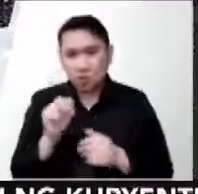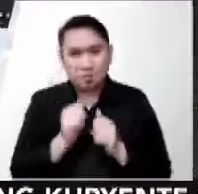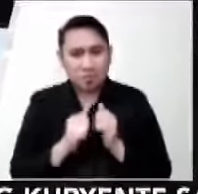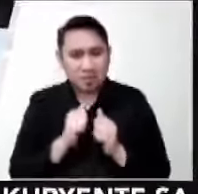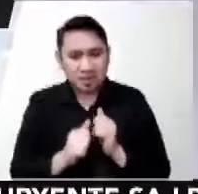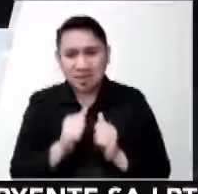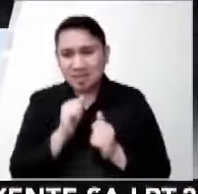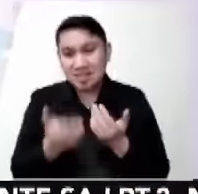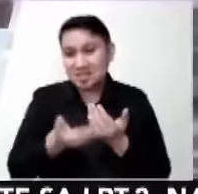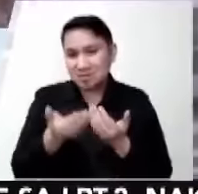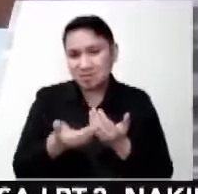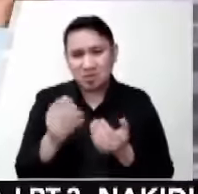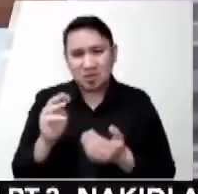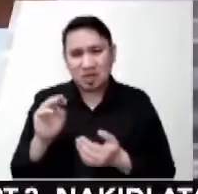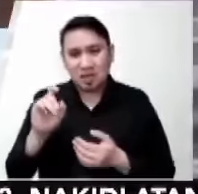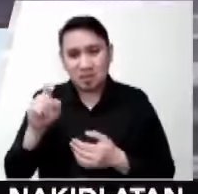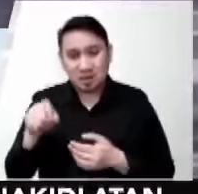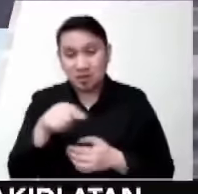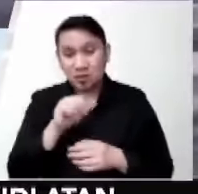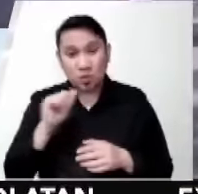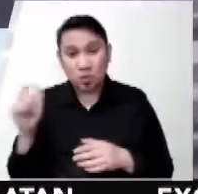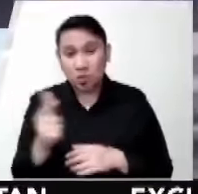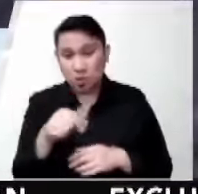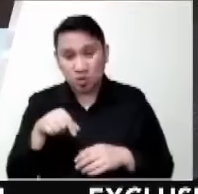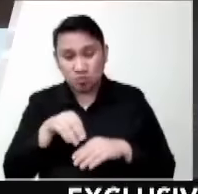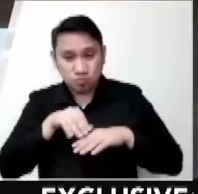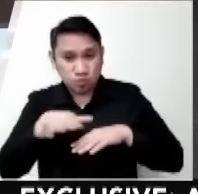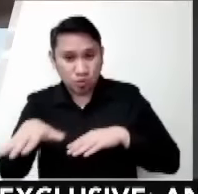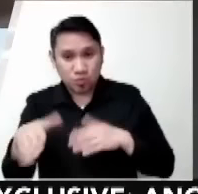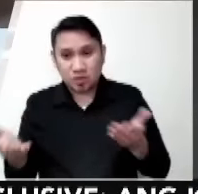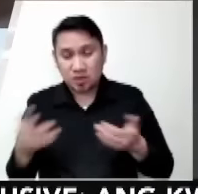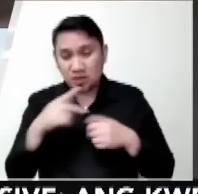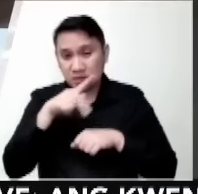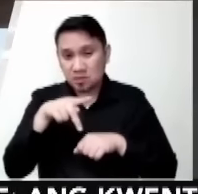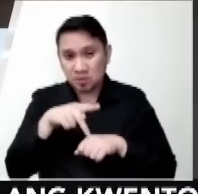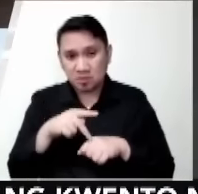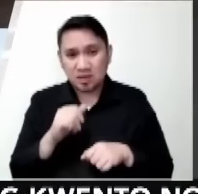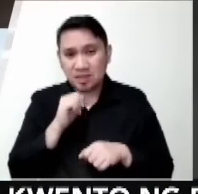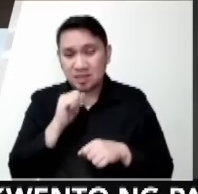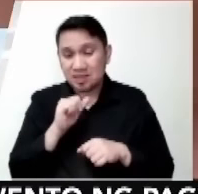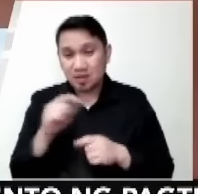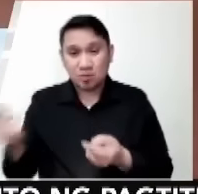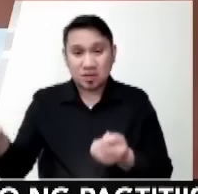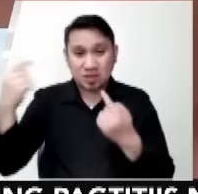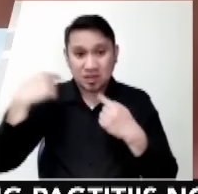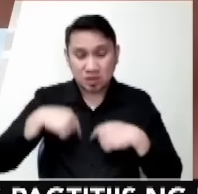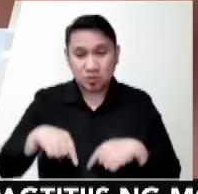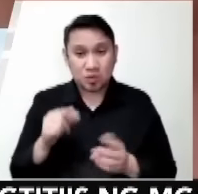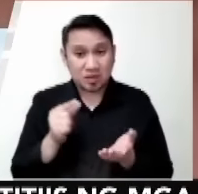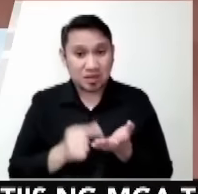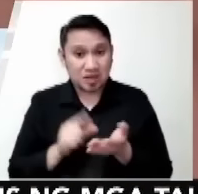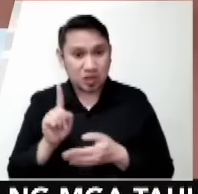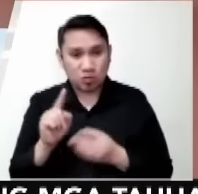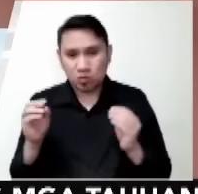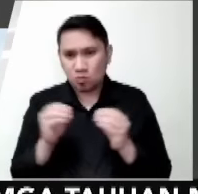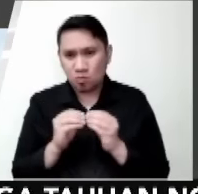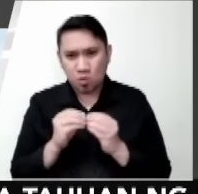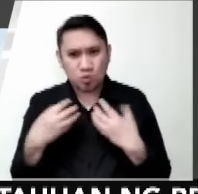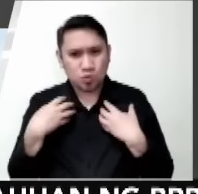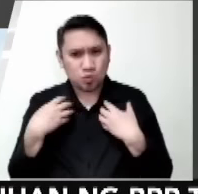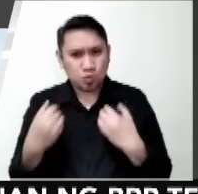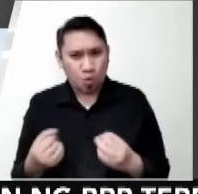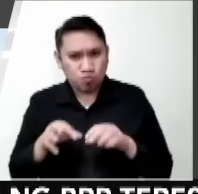Mpox ang nakahawa sa lahat ng mga pasyente sa Pilipinas. Hindi pa nakakapasok sa bansa ang Clade 1 o ang mas nakakahawang Mpox virus